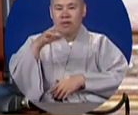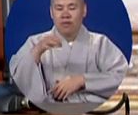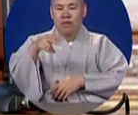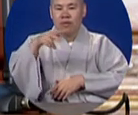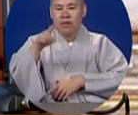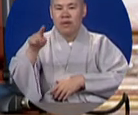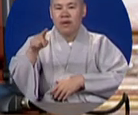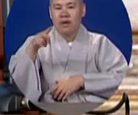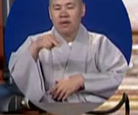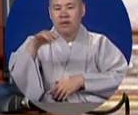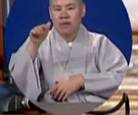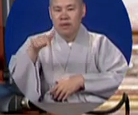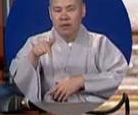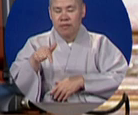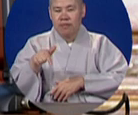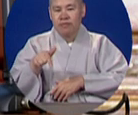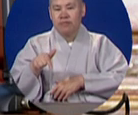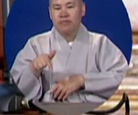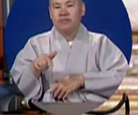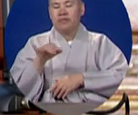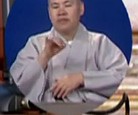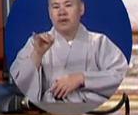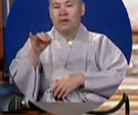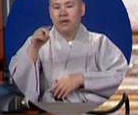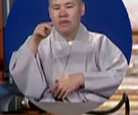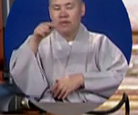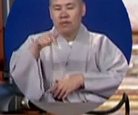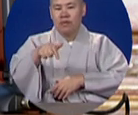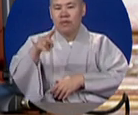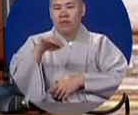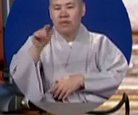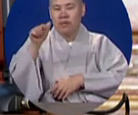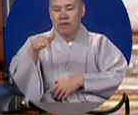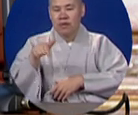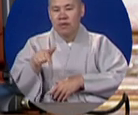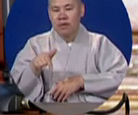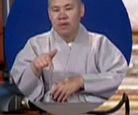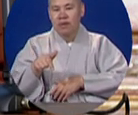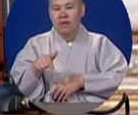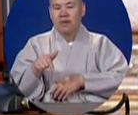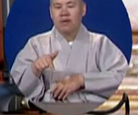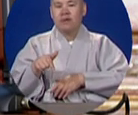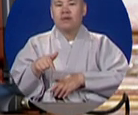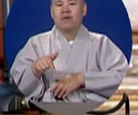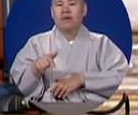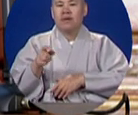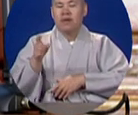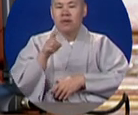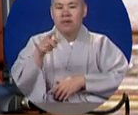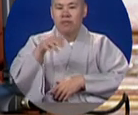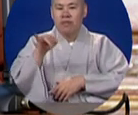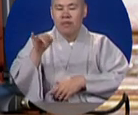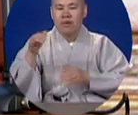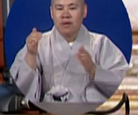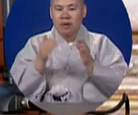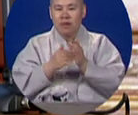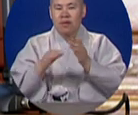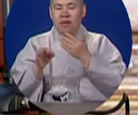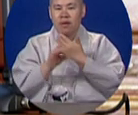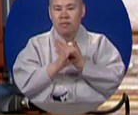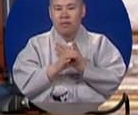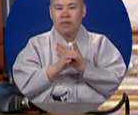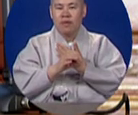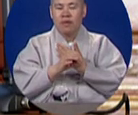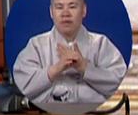이런 종자 이숙식은 십지가 끝나고 등각에